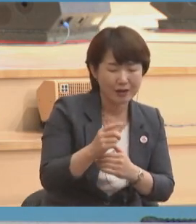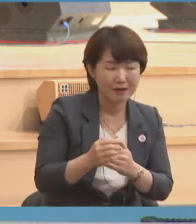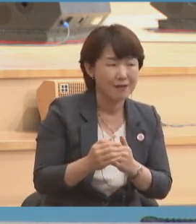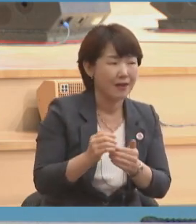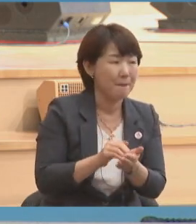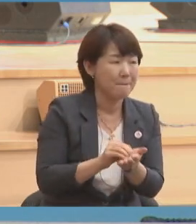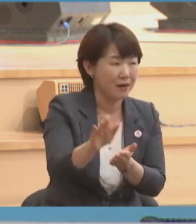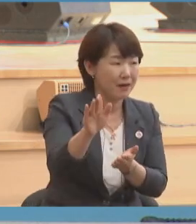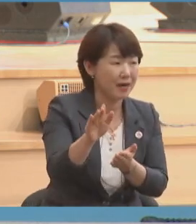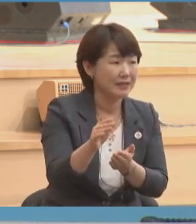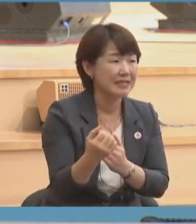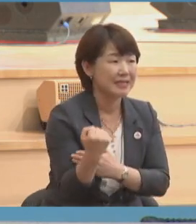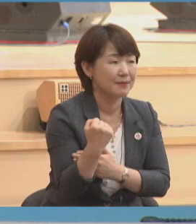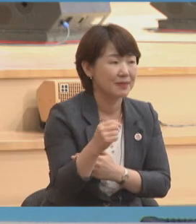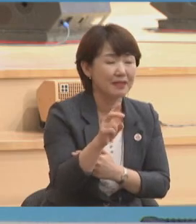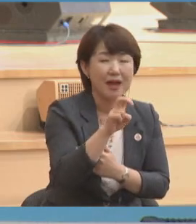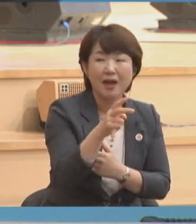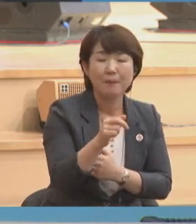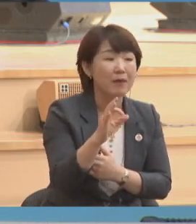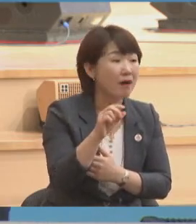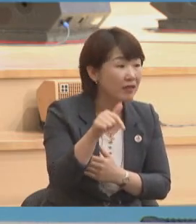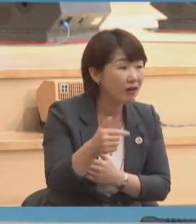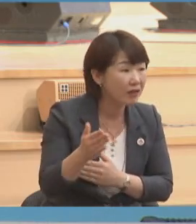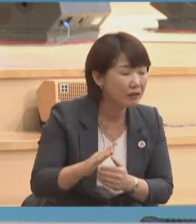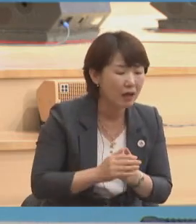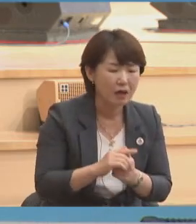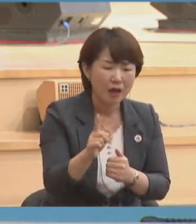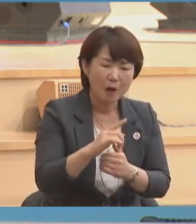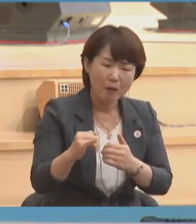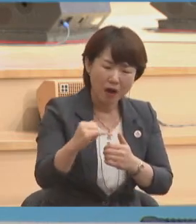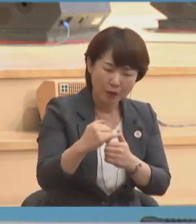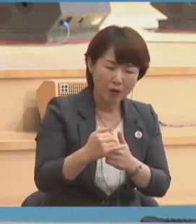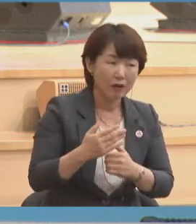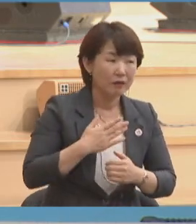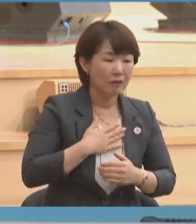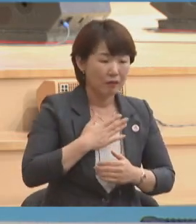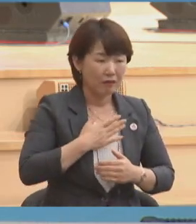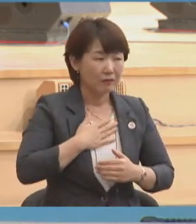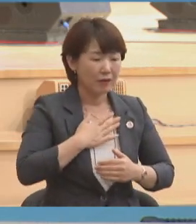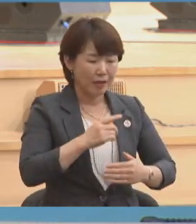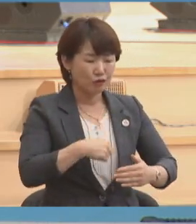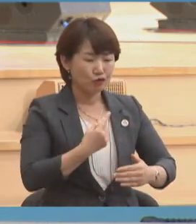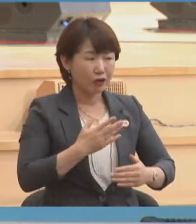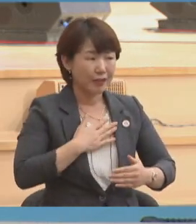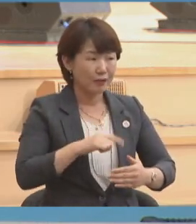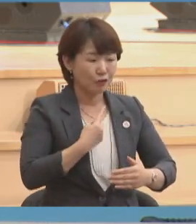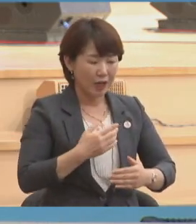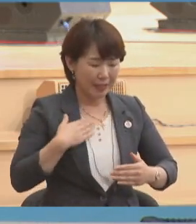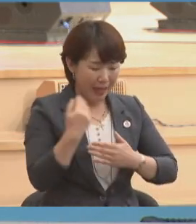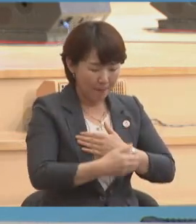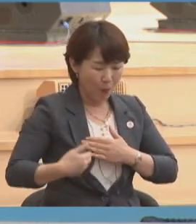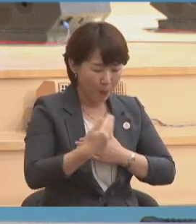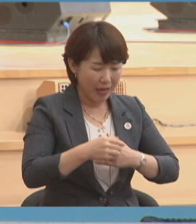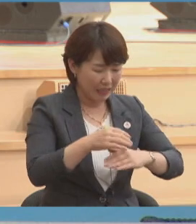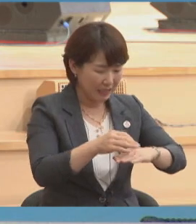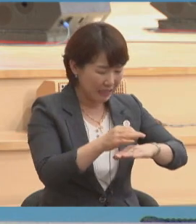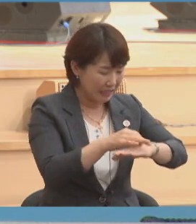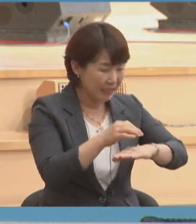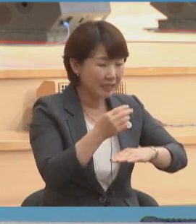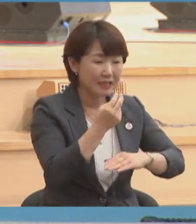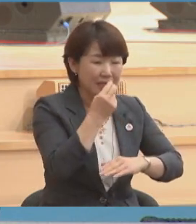이게 면역이잖아요. 그런데 건강 멀쩡한 내 몸이 병균인 줄 알아. 내